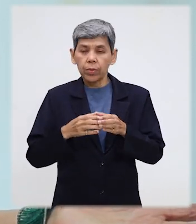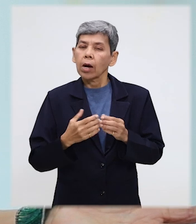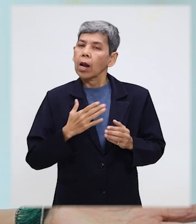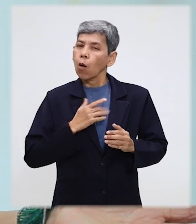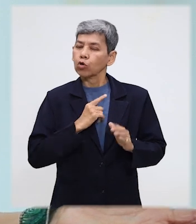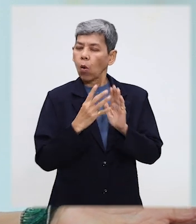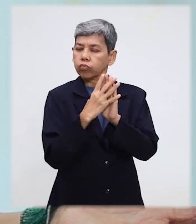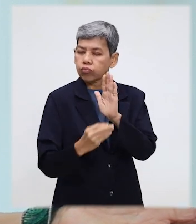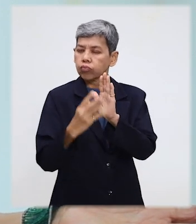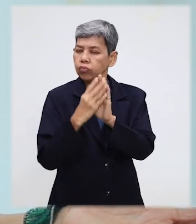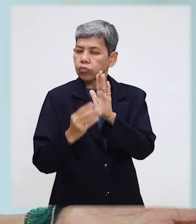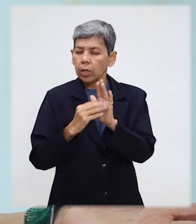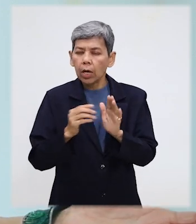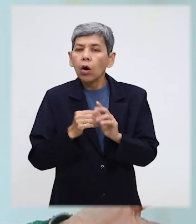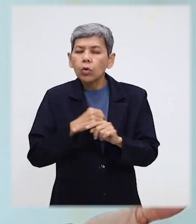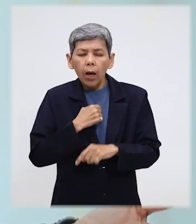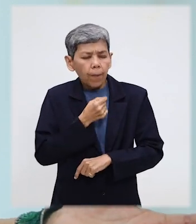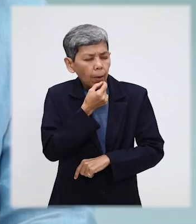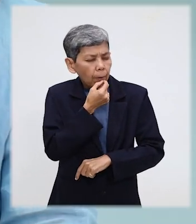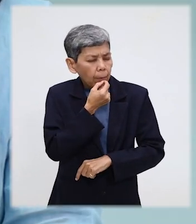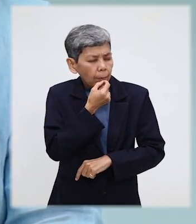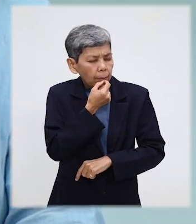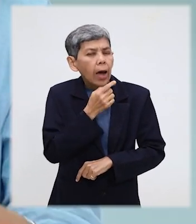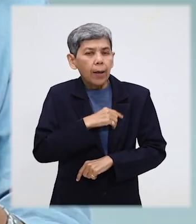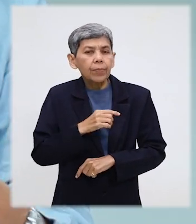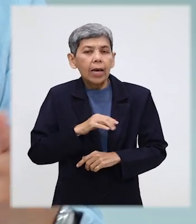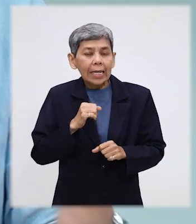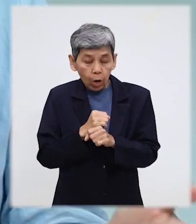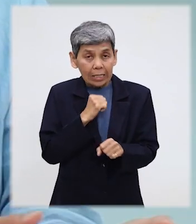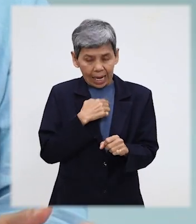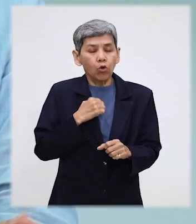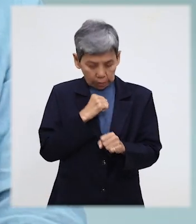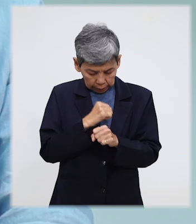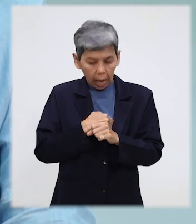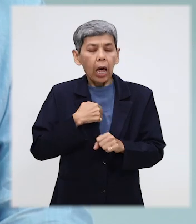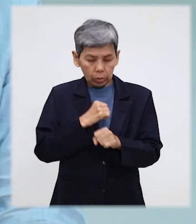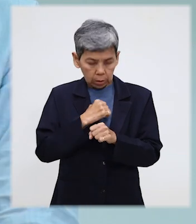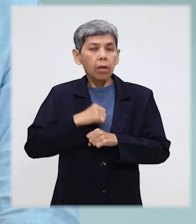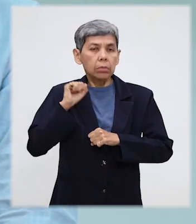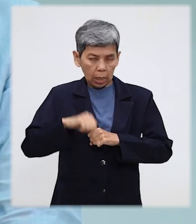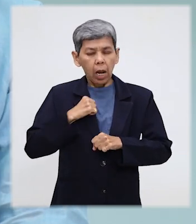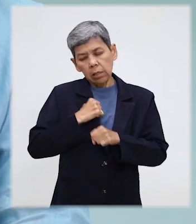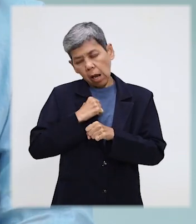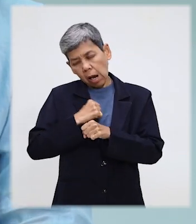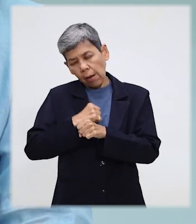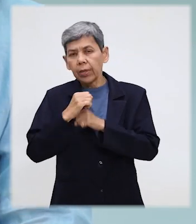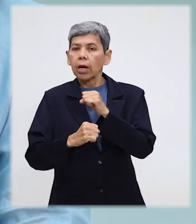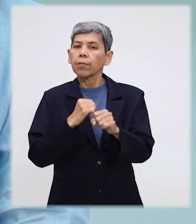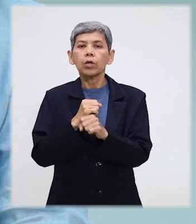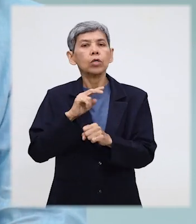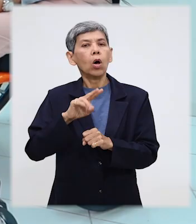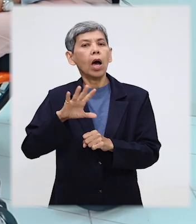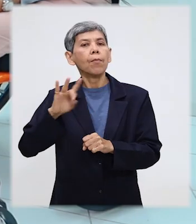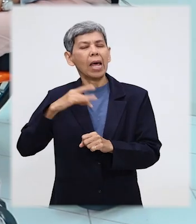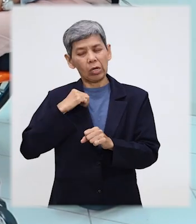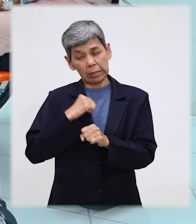รมการทดสอบภาษาสัมผัสเบื้องต้นอยู่แล้วนะคะ ซึ่งมีการทำงานทางด้านนี้อยู่แล้ว ใช่ค่ะมานานแล้วตั้งแต่ปี58เรา